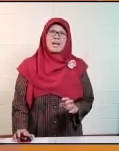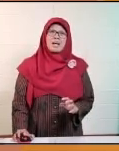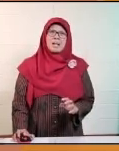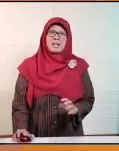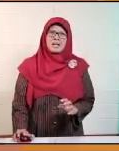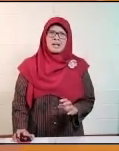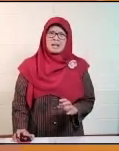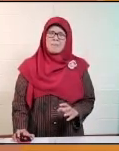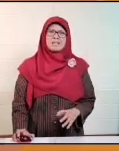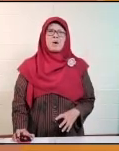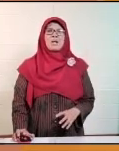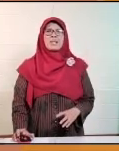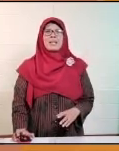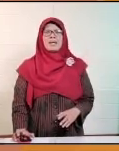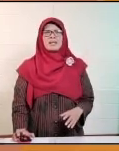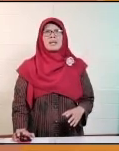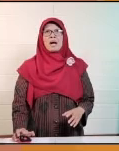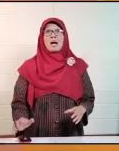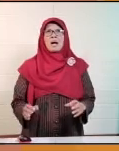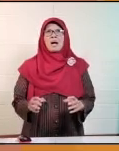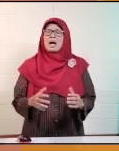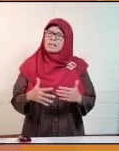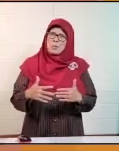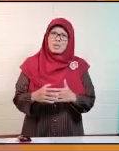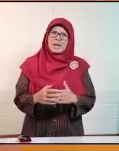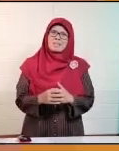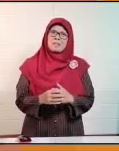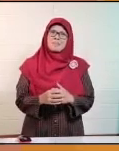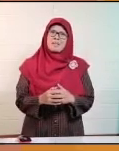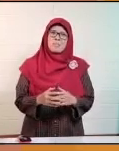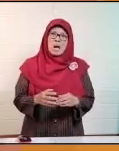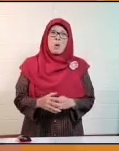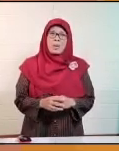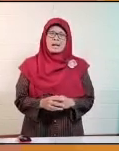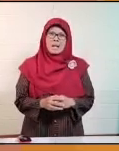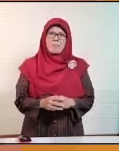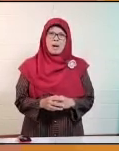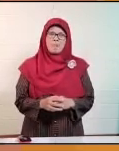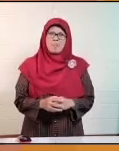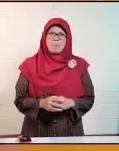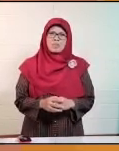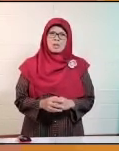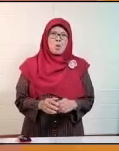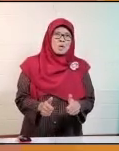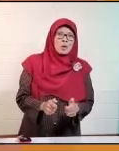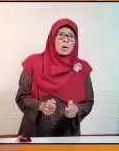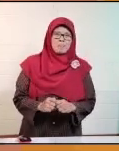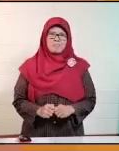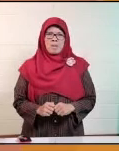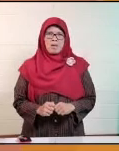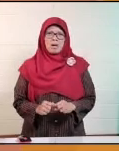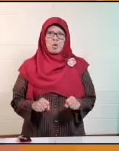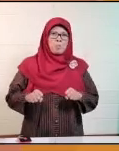usia remaja awal ini ketika ketemu dengan teman-teman yang punya hobi yang sama misalnya